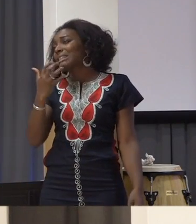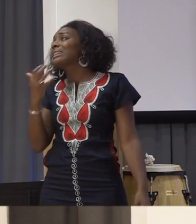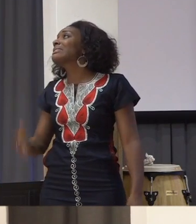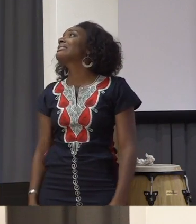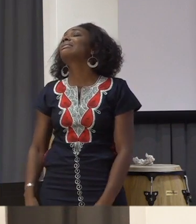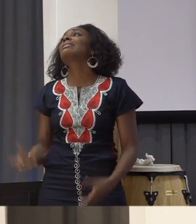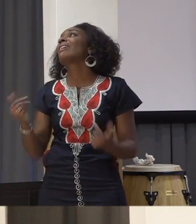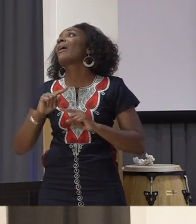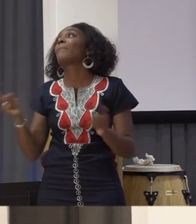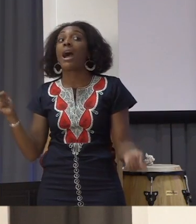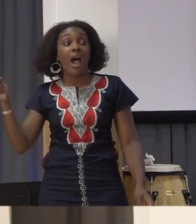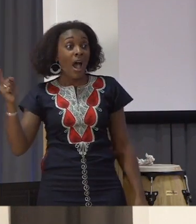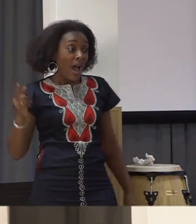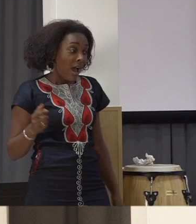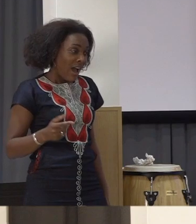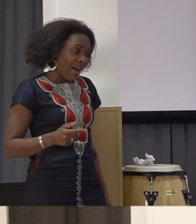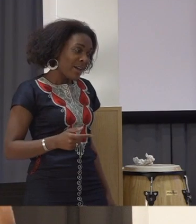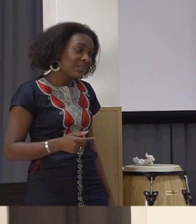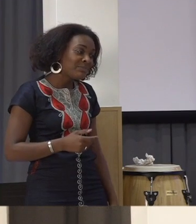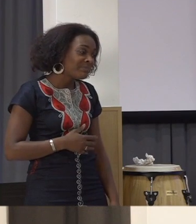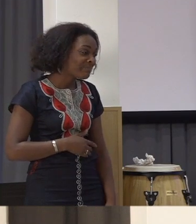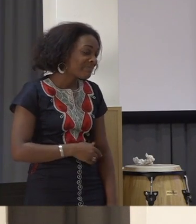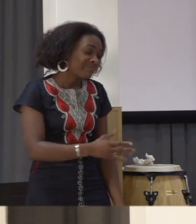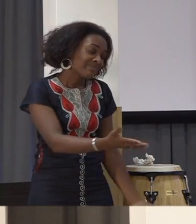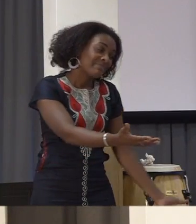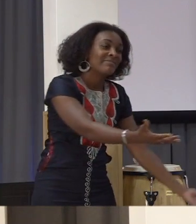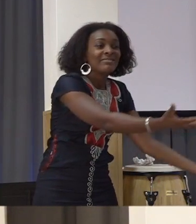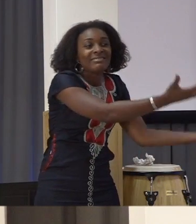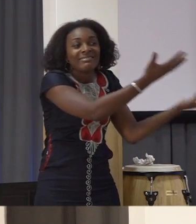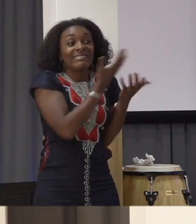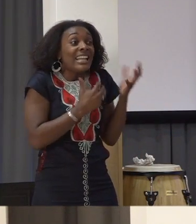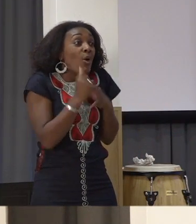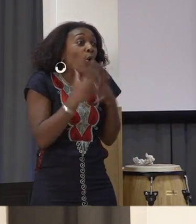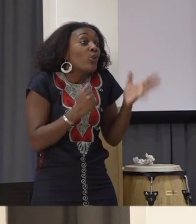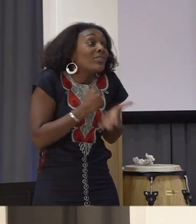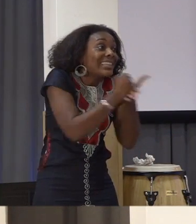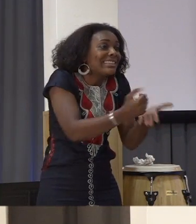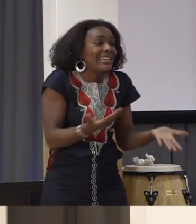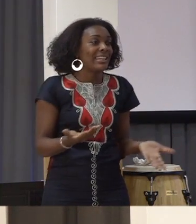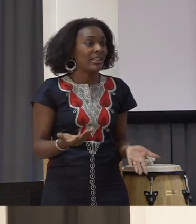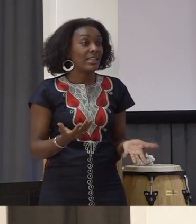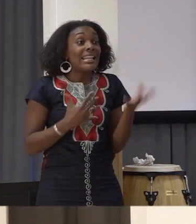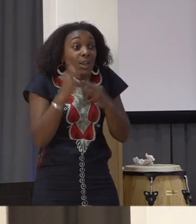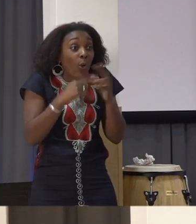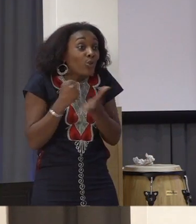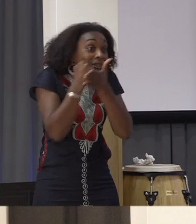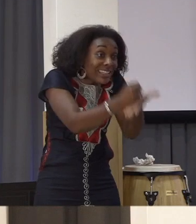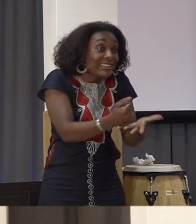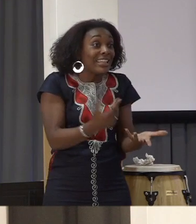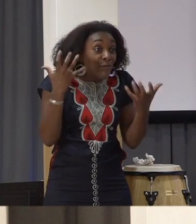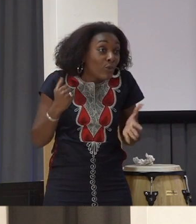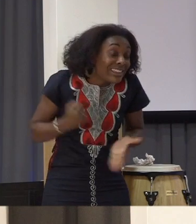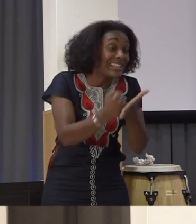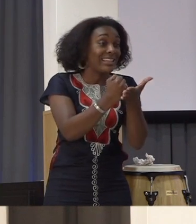Le Seigneur, c'est avec joie qu'il te met sur ses épaules. Il est heureux de t'aider. Il est heureux de te